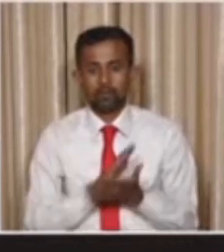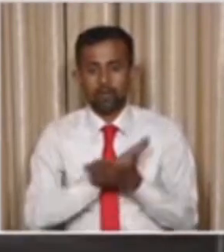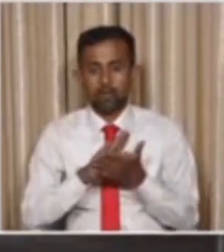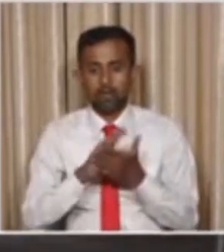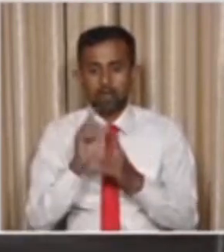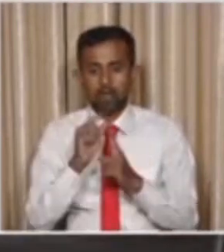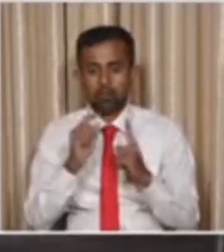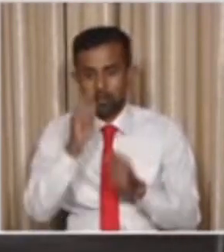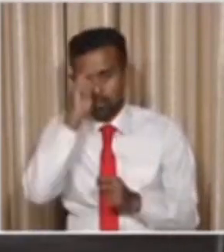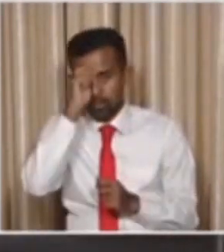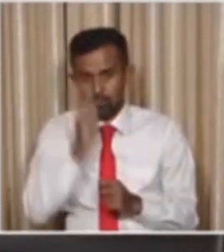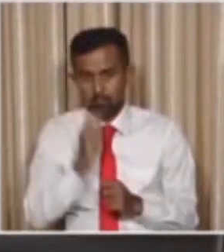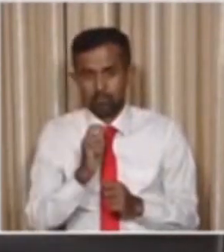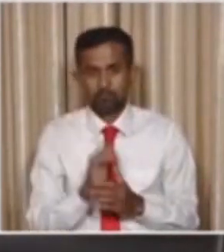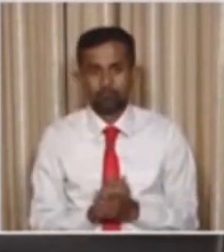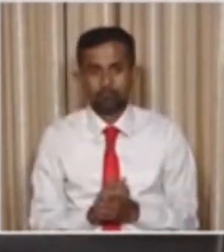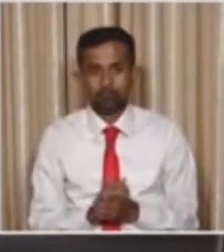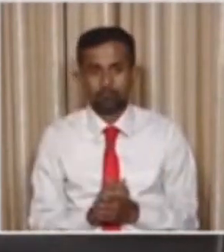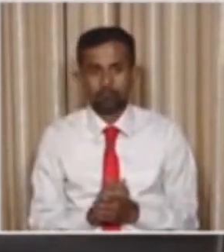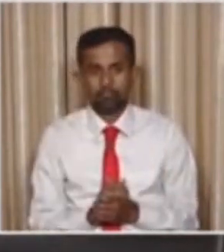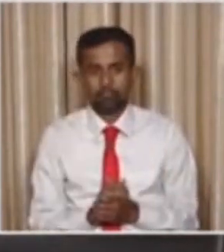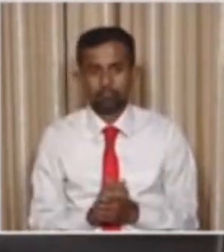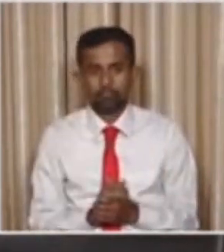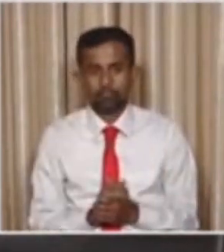හේසාවිතනගේ මන්ත්‍රීතුමා මම හිතන්නේ